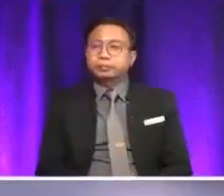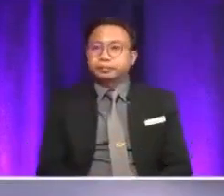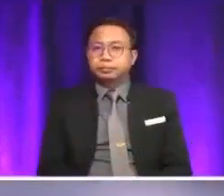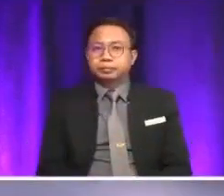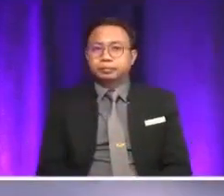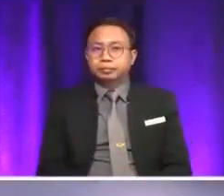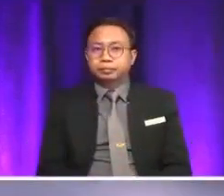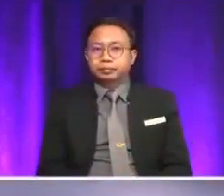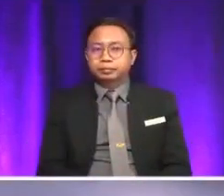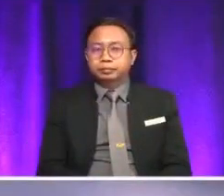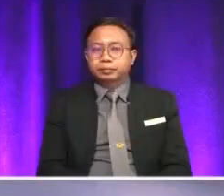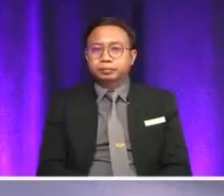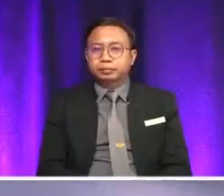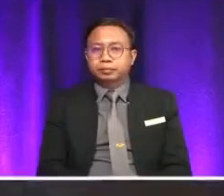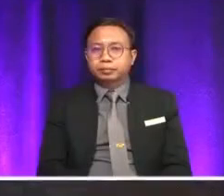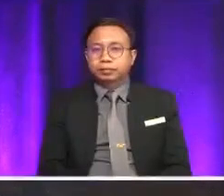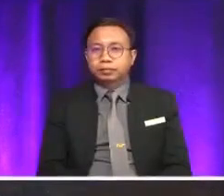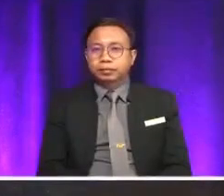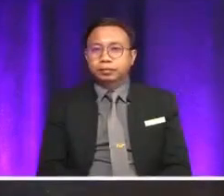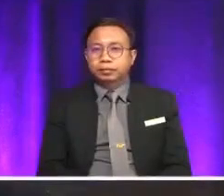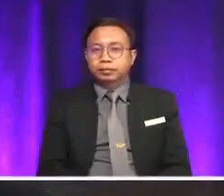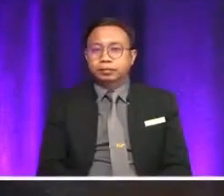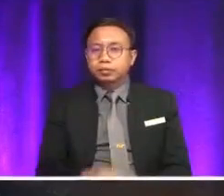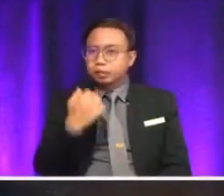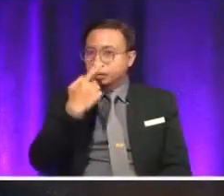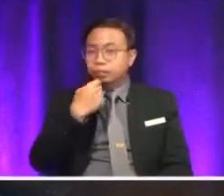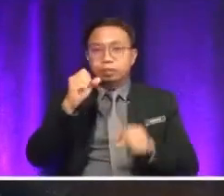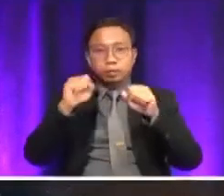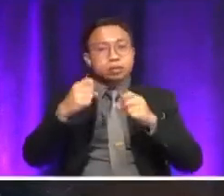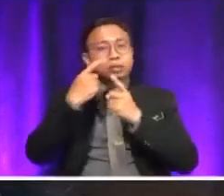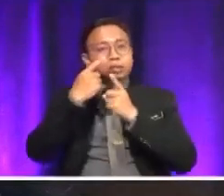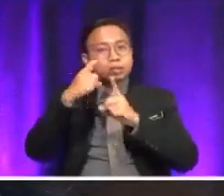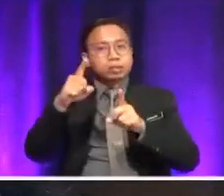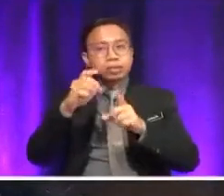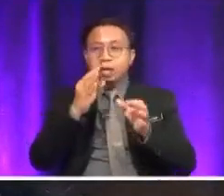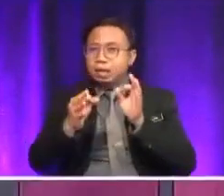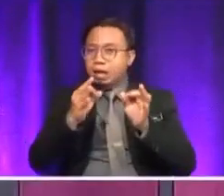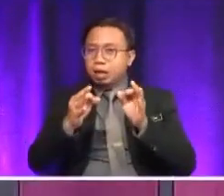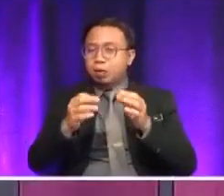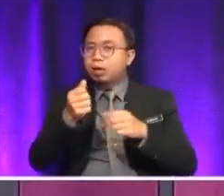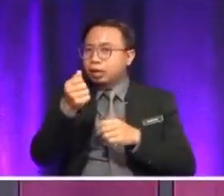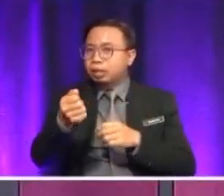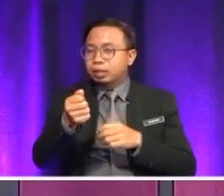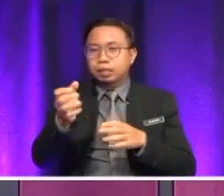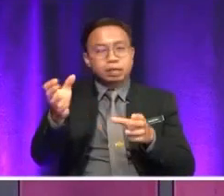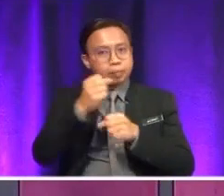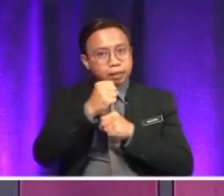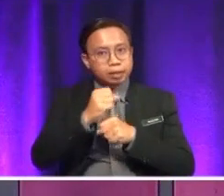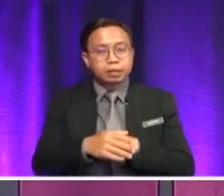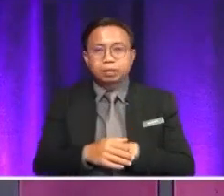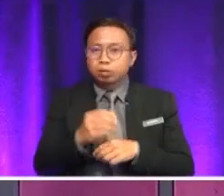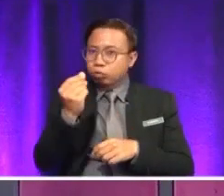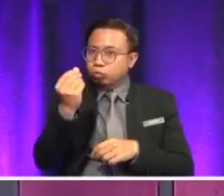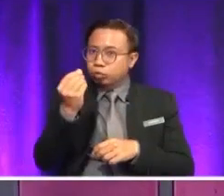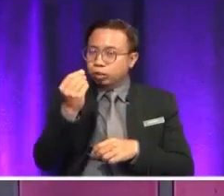Okey. Okey, kita nak tanya siapa yang boleh jawab. Okey. Sekiranya anda mendapat duit